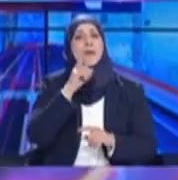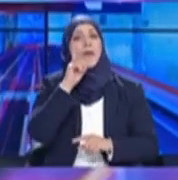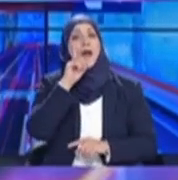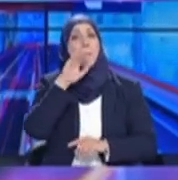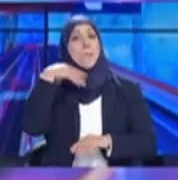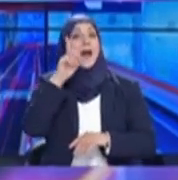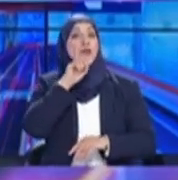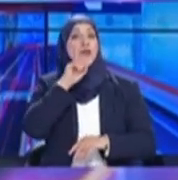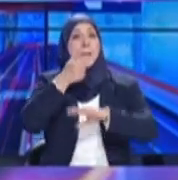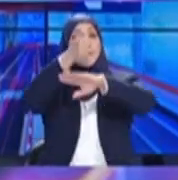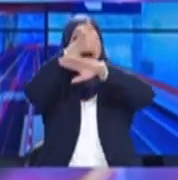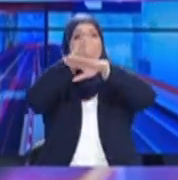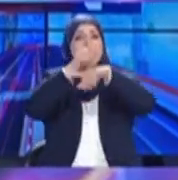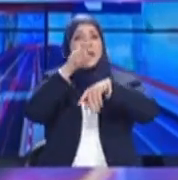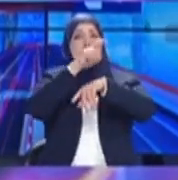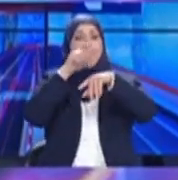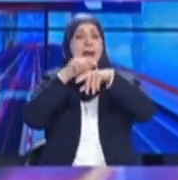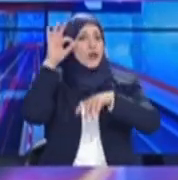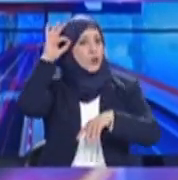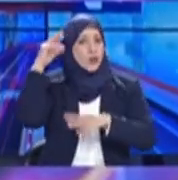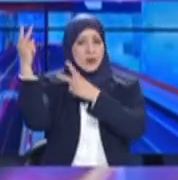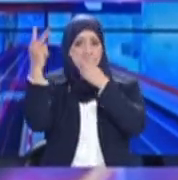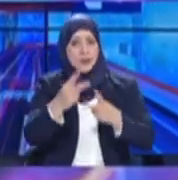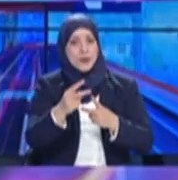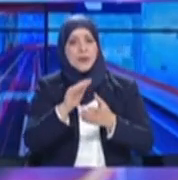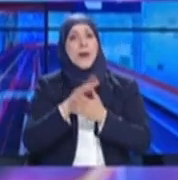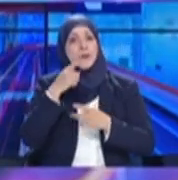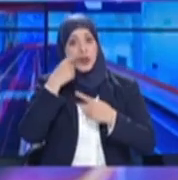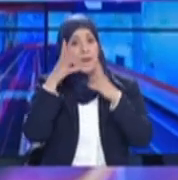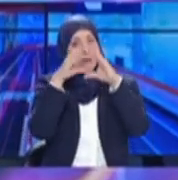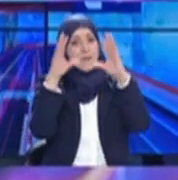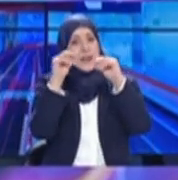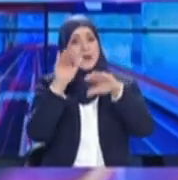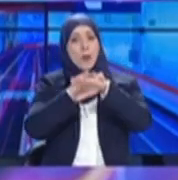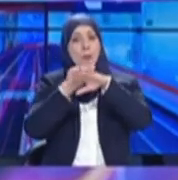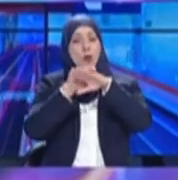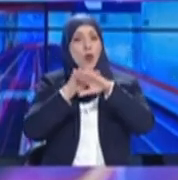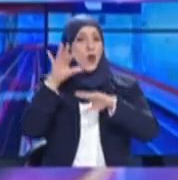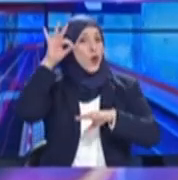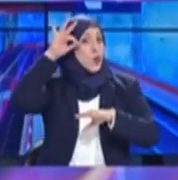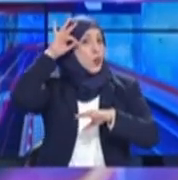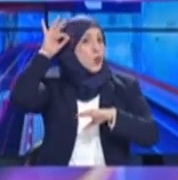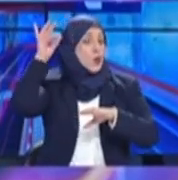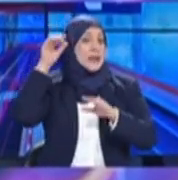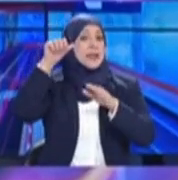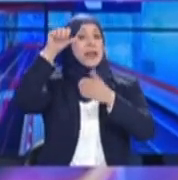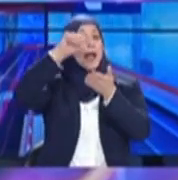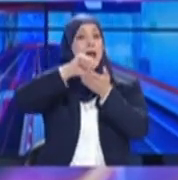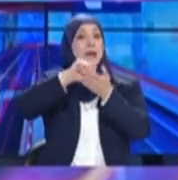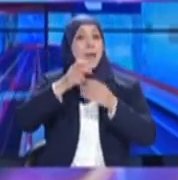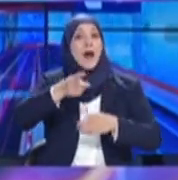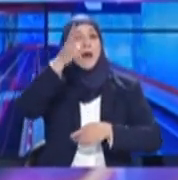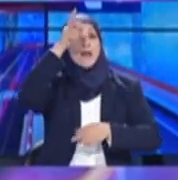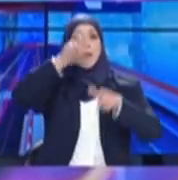عبد الرحيم لانه نحكي وايضا على بلديه تونس اه البلديه الاكبر تقريبا التجمعات السكنيه دون